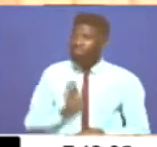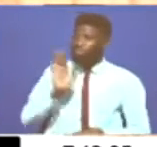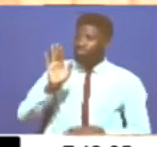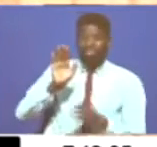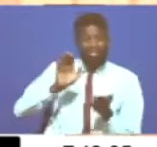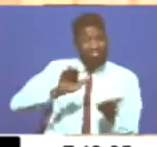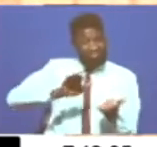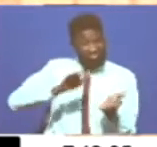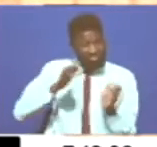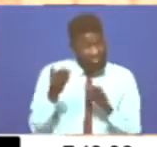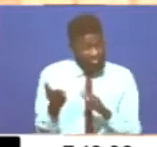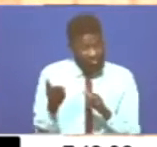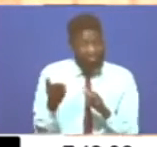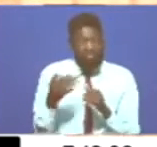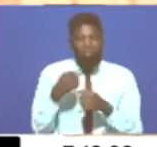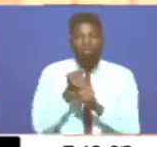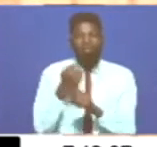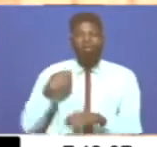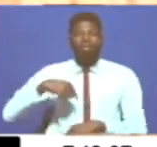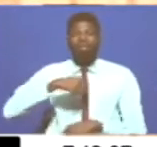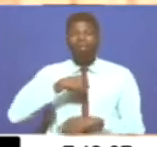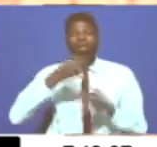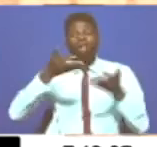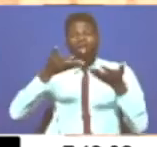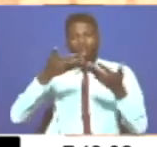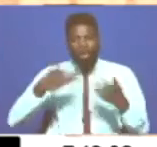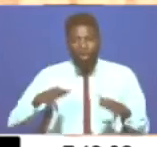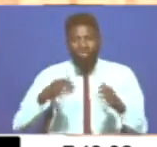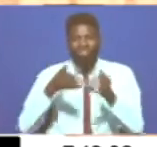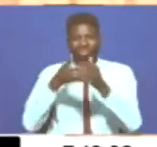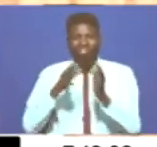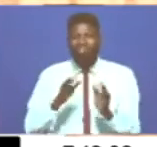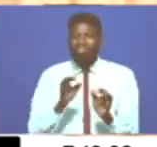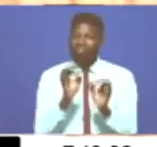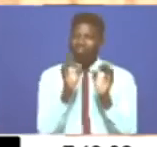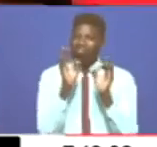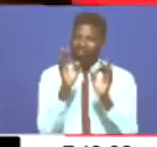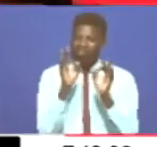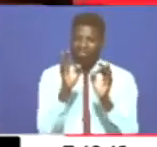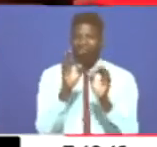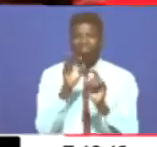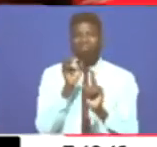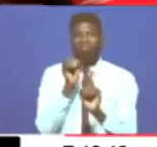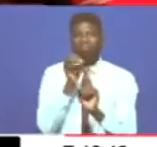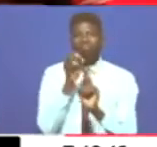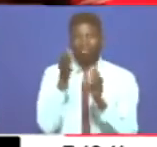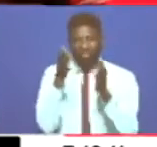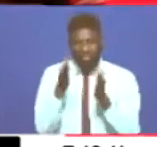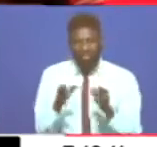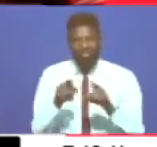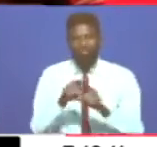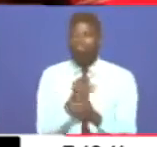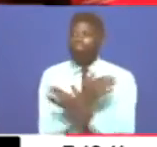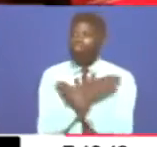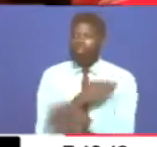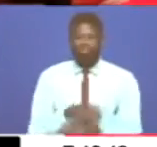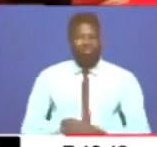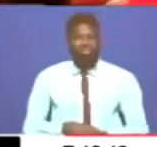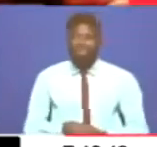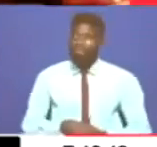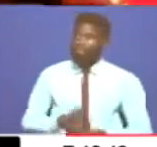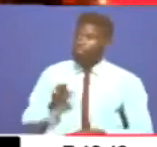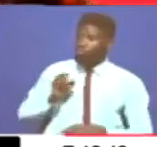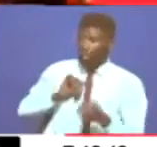therefore has robbed us of a great leader, a mentor, and a friend. Machage amemwacha mjani